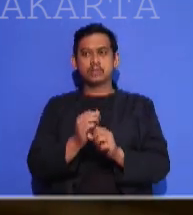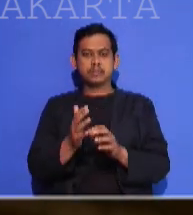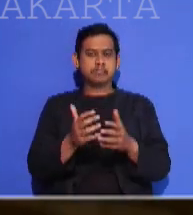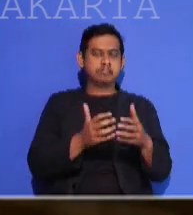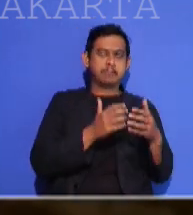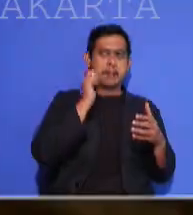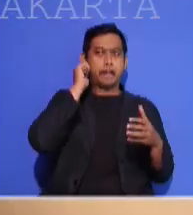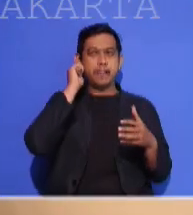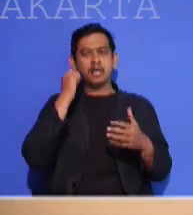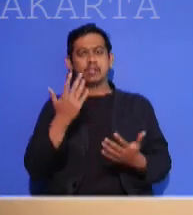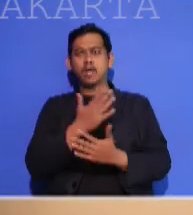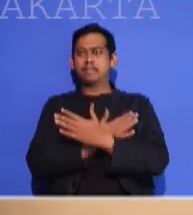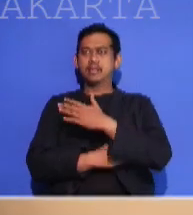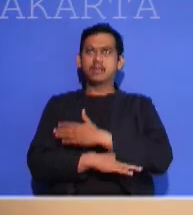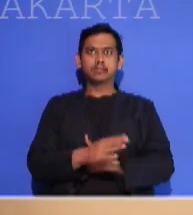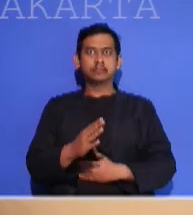Diel